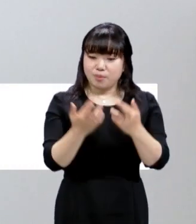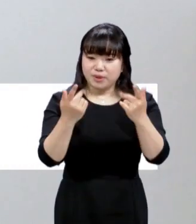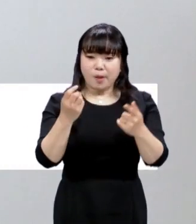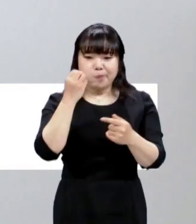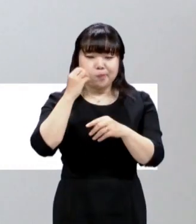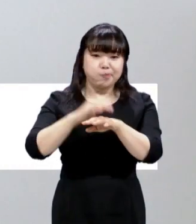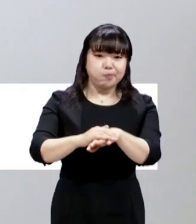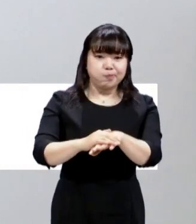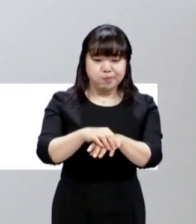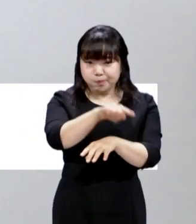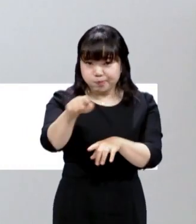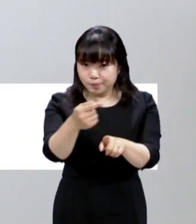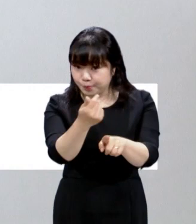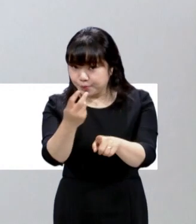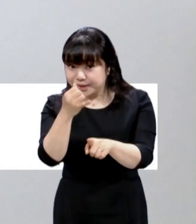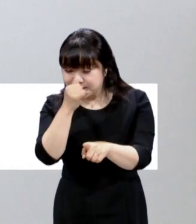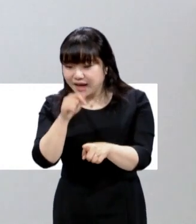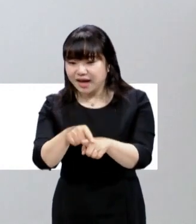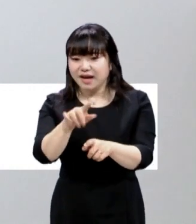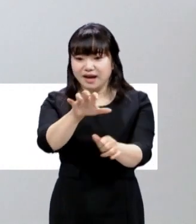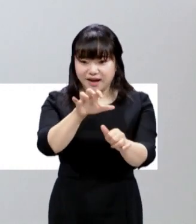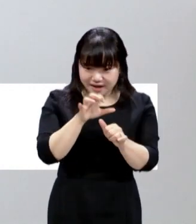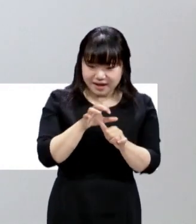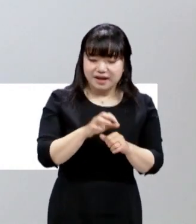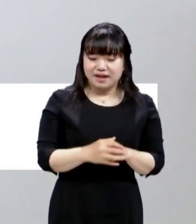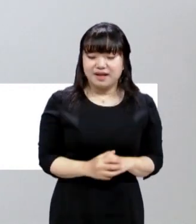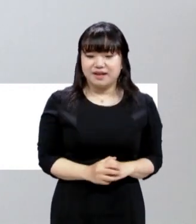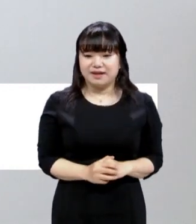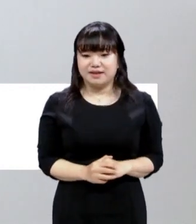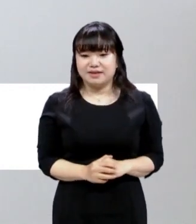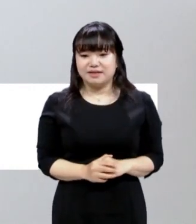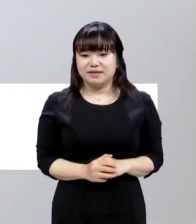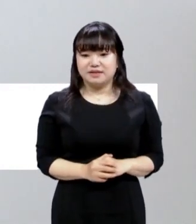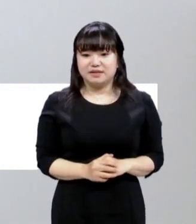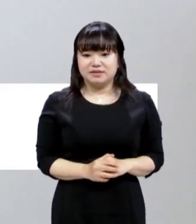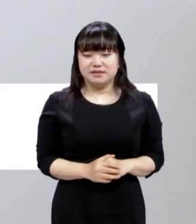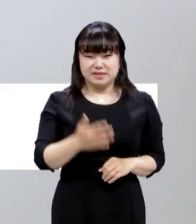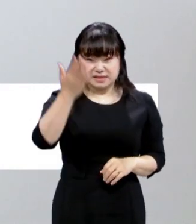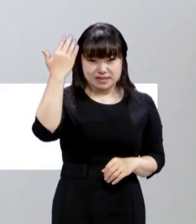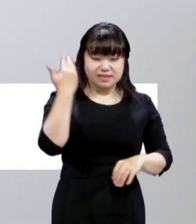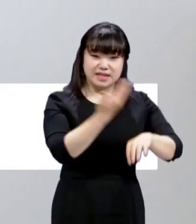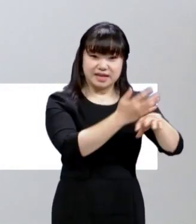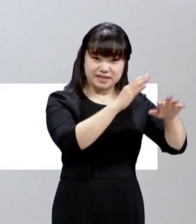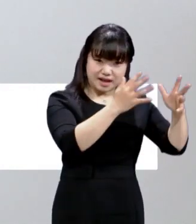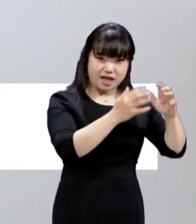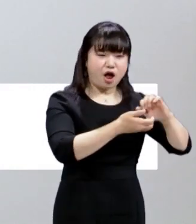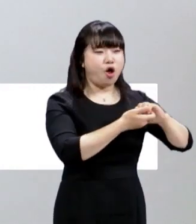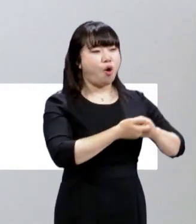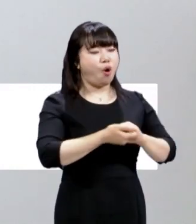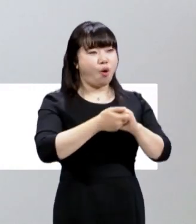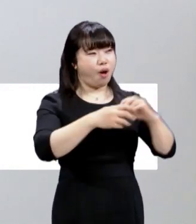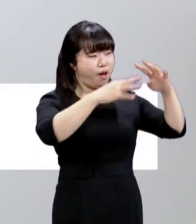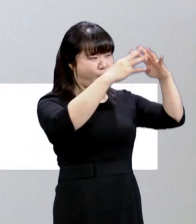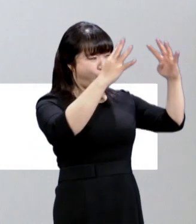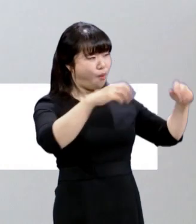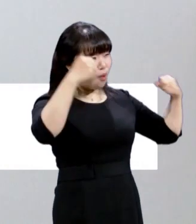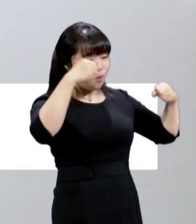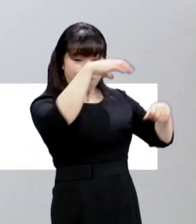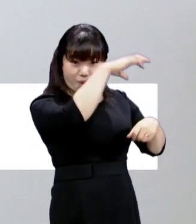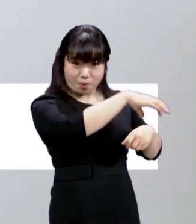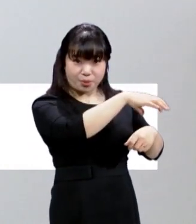네 그런 걸 통해서 저희가 어 오페라하우스 같은 문화 시설 및